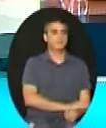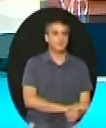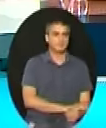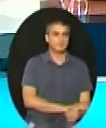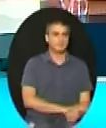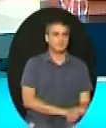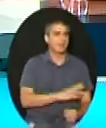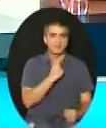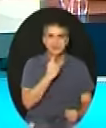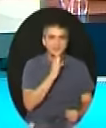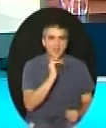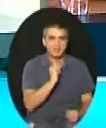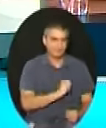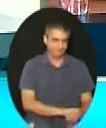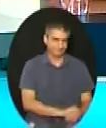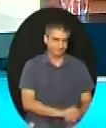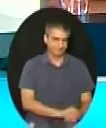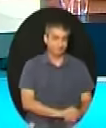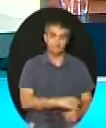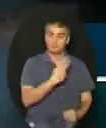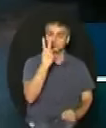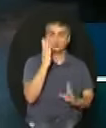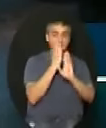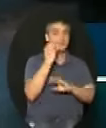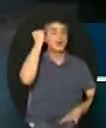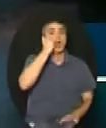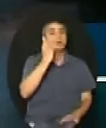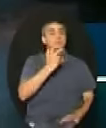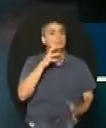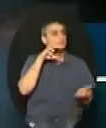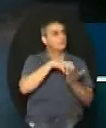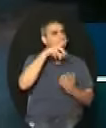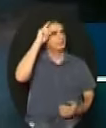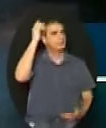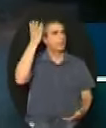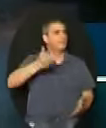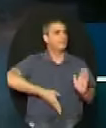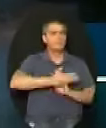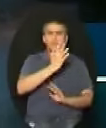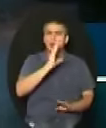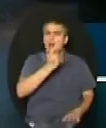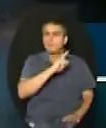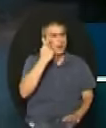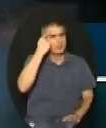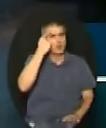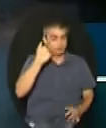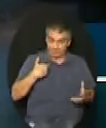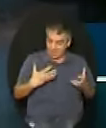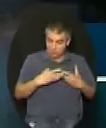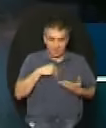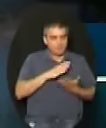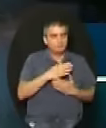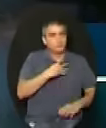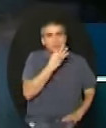יופי, אני אגיד לכם מה הבעיה. יוצאים שני מחבלים רוצחים בלב תל אביב. למה לא עולה על דעתנו כחברה